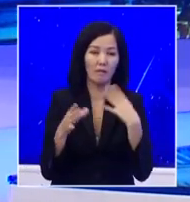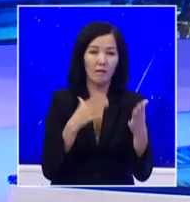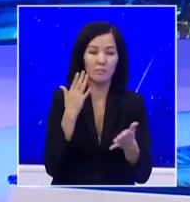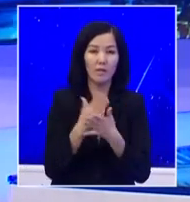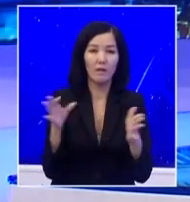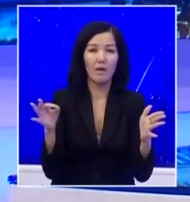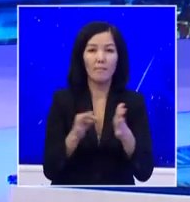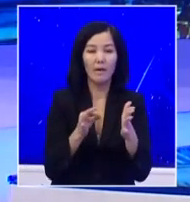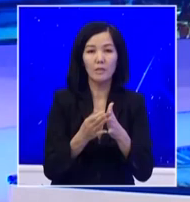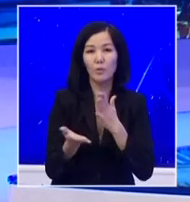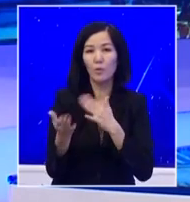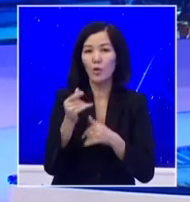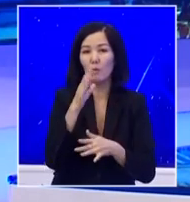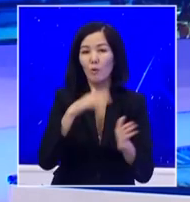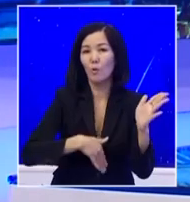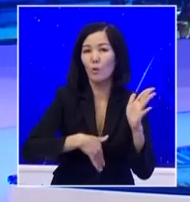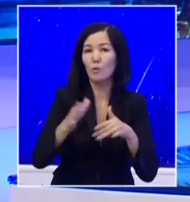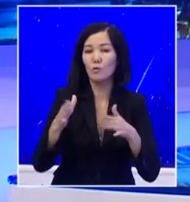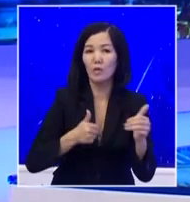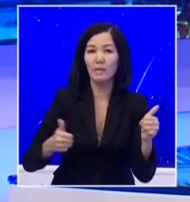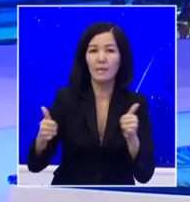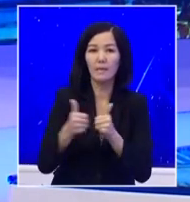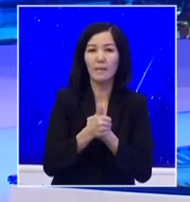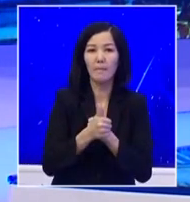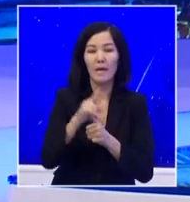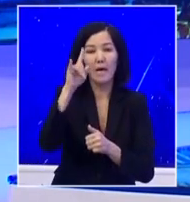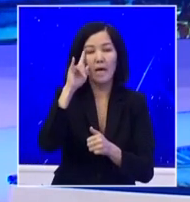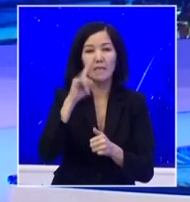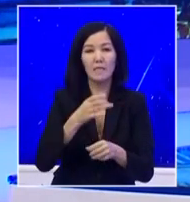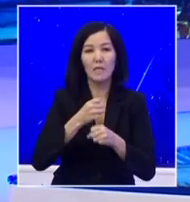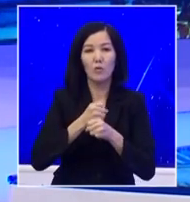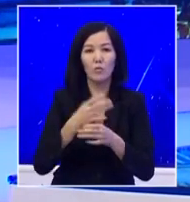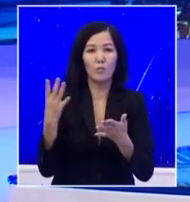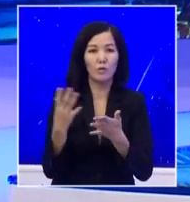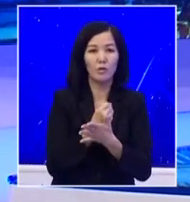мақсат өткен маусымдағыдай үздіктер тізімінен көрініп, биылғы Қазақстан кубогына ие болу.